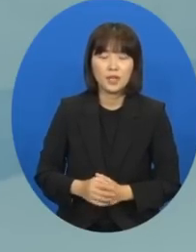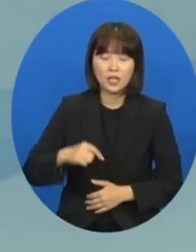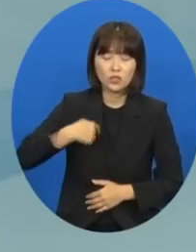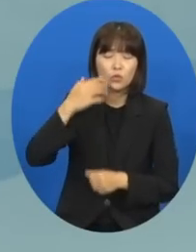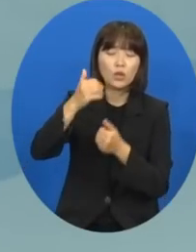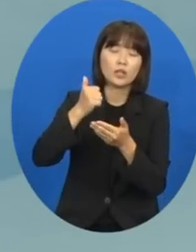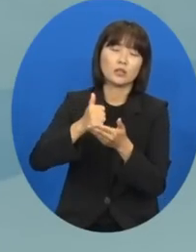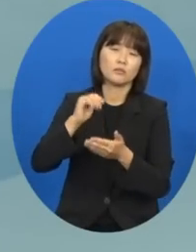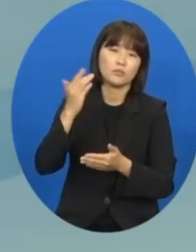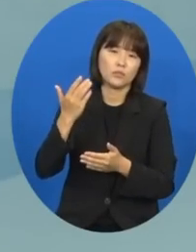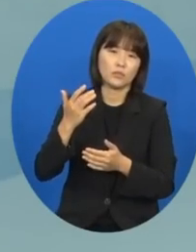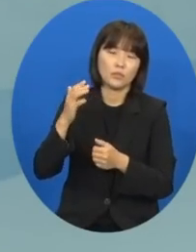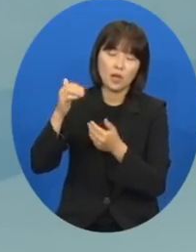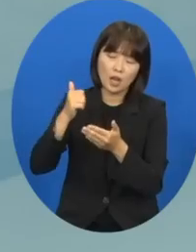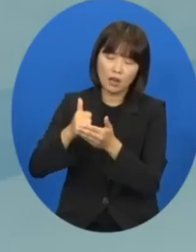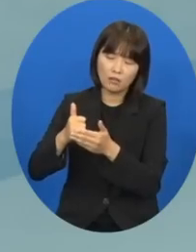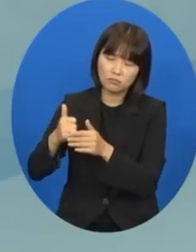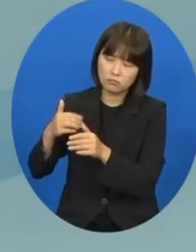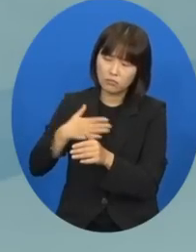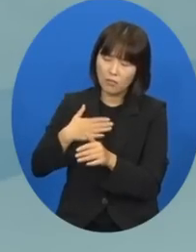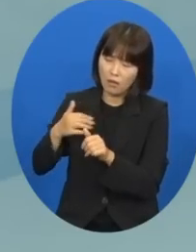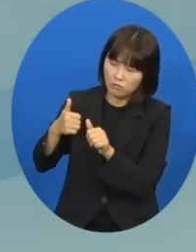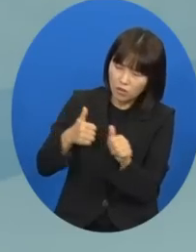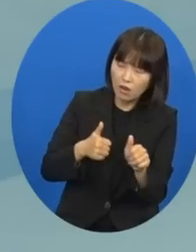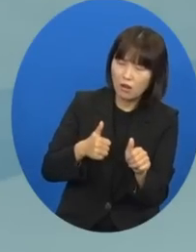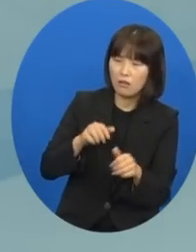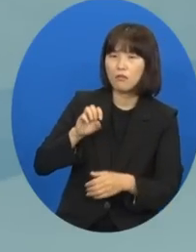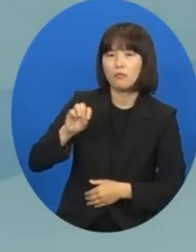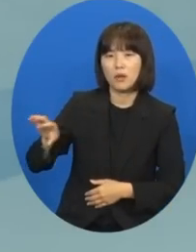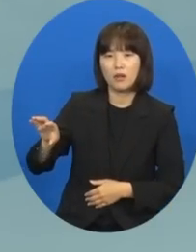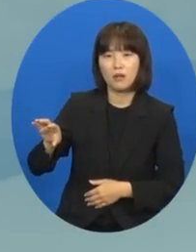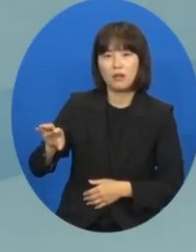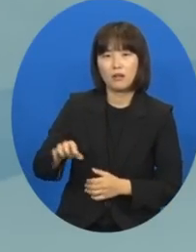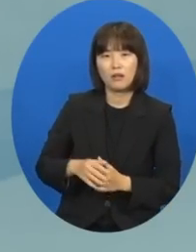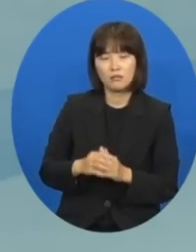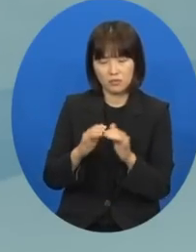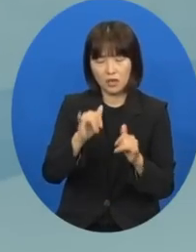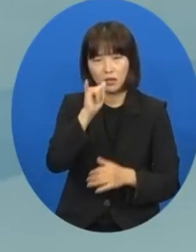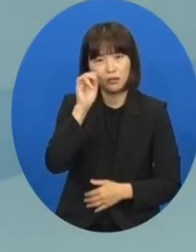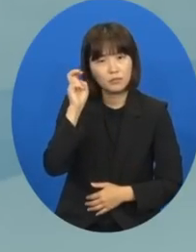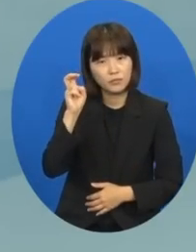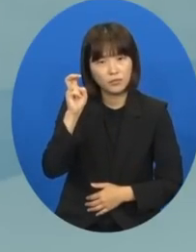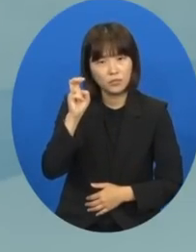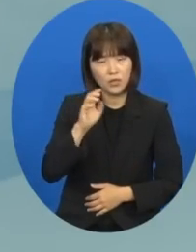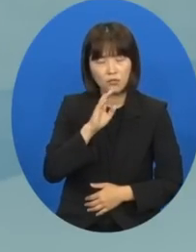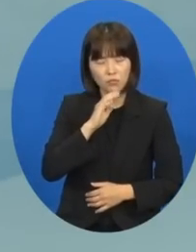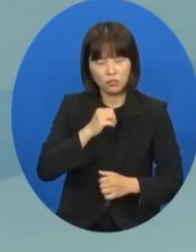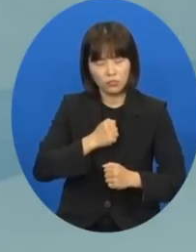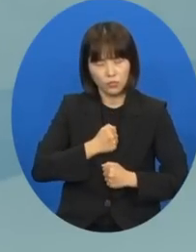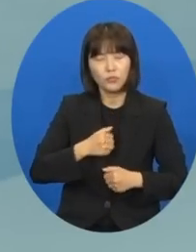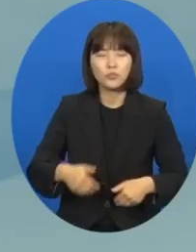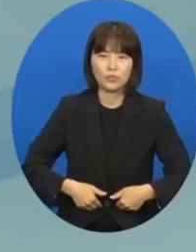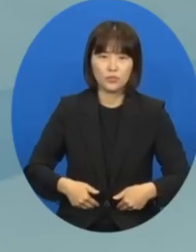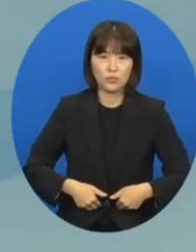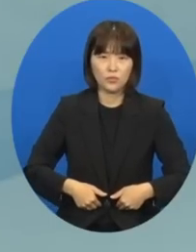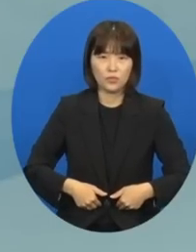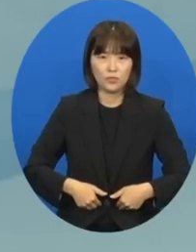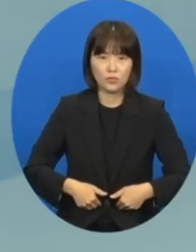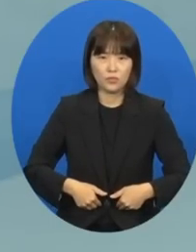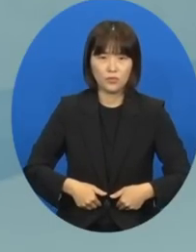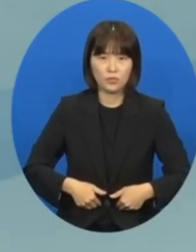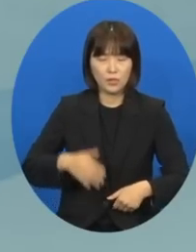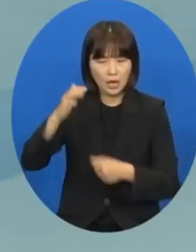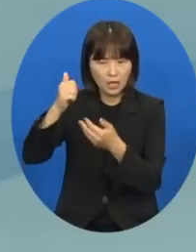그리고 하나님 따라오래요. 자기가. 이런 분들 분명히 계실 거예요. 여러분 정말 주의해야 합니다. 왜냐하면 하나님이 그분의